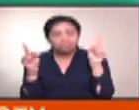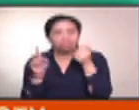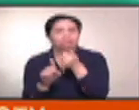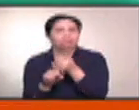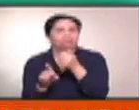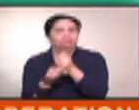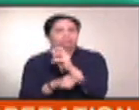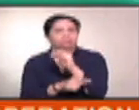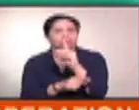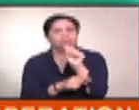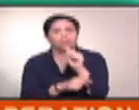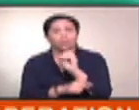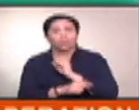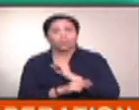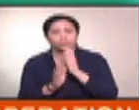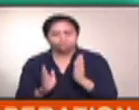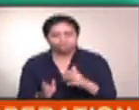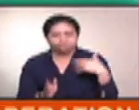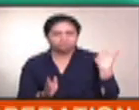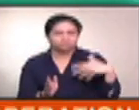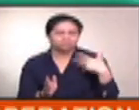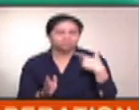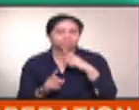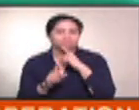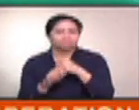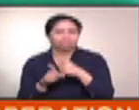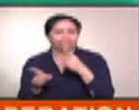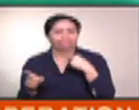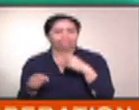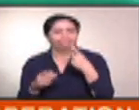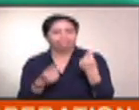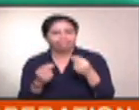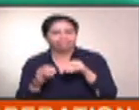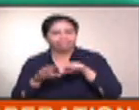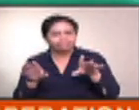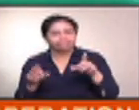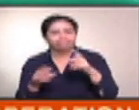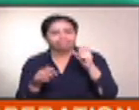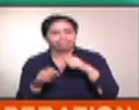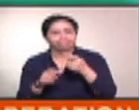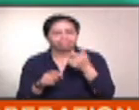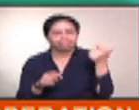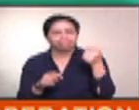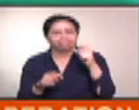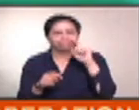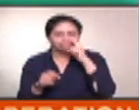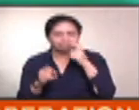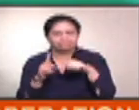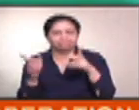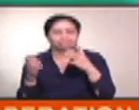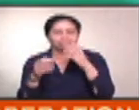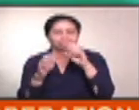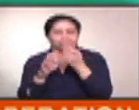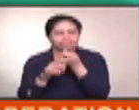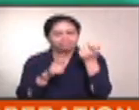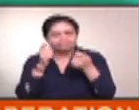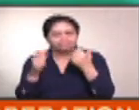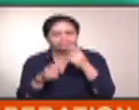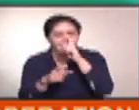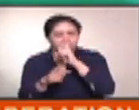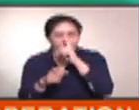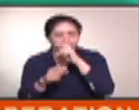mismong MMDA pa ang may-ari nito na isa sa mga nagpapatupad ng tanggal bulok, tanggal usok sa ating mga